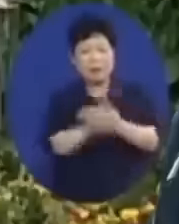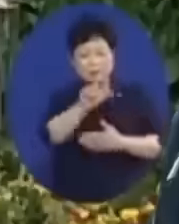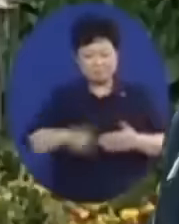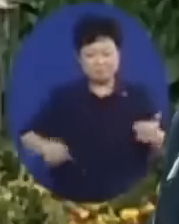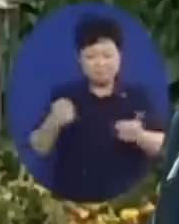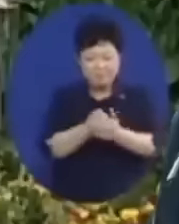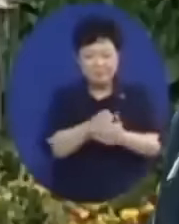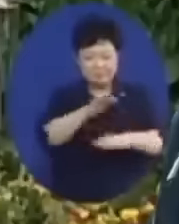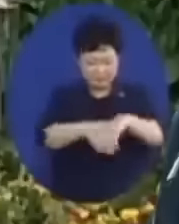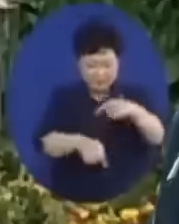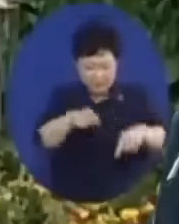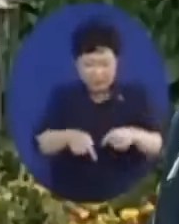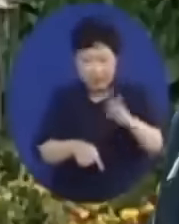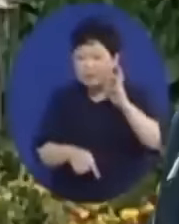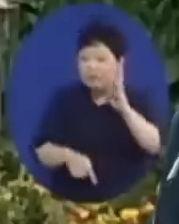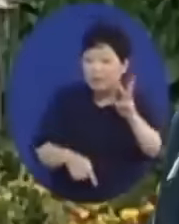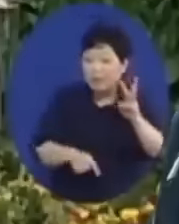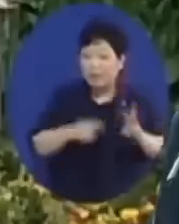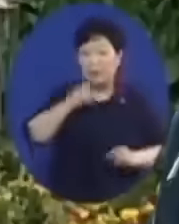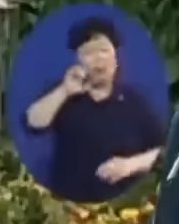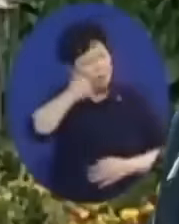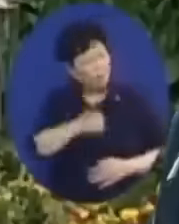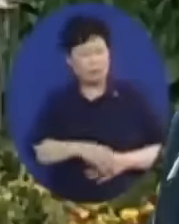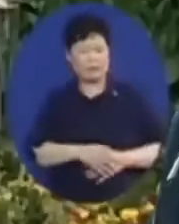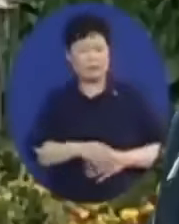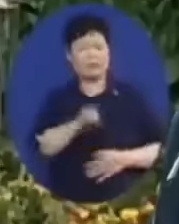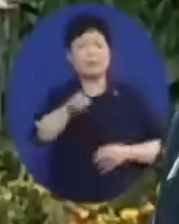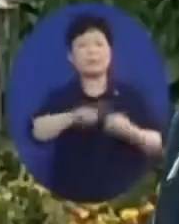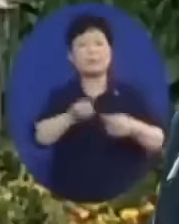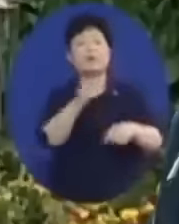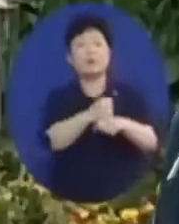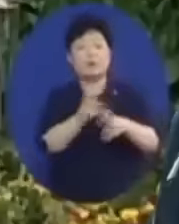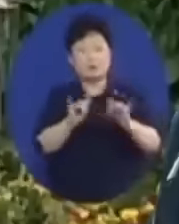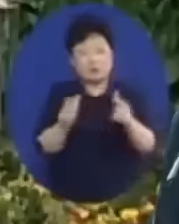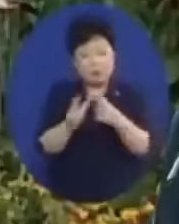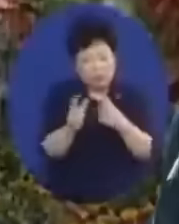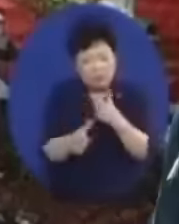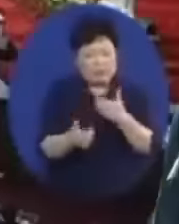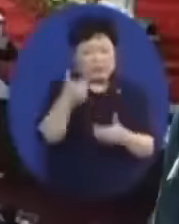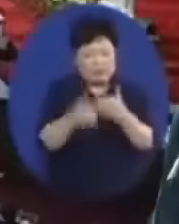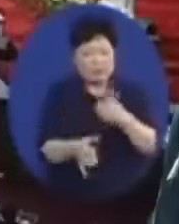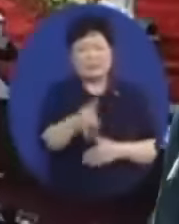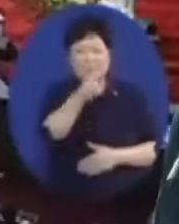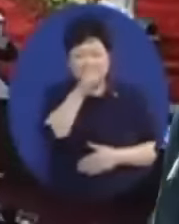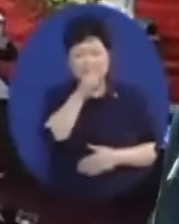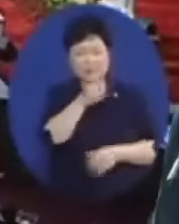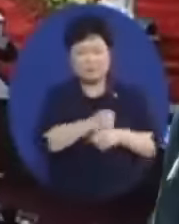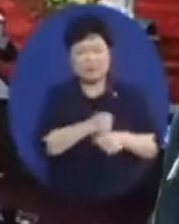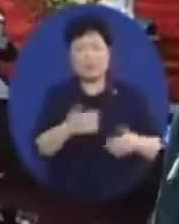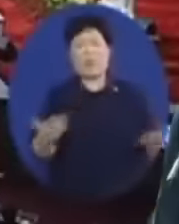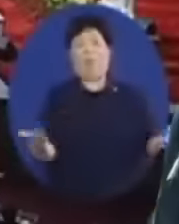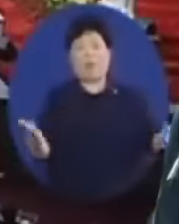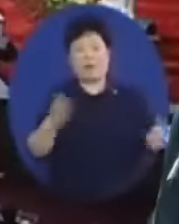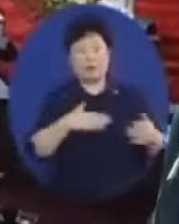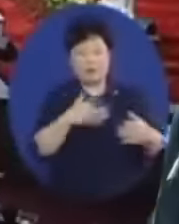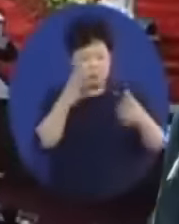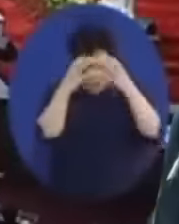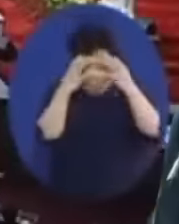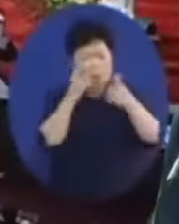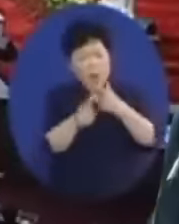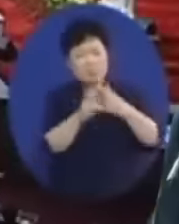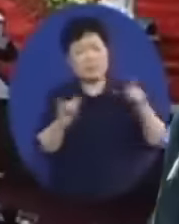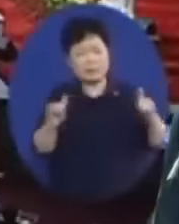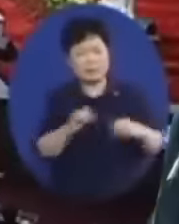결심하고 실천하는 것이 사흘을 가기 어렵습니다. 여기에 바로 인간의 고민과 갈등이 있는 것입니다. 오라 나는 공고한